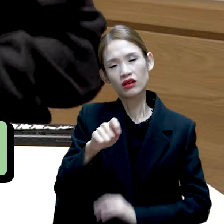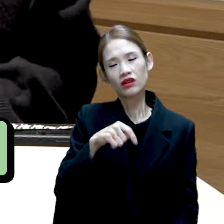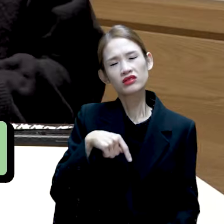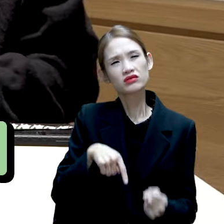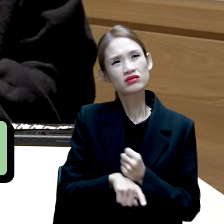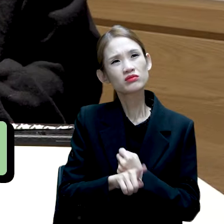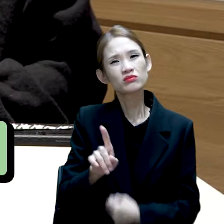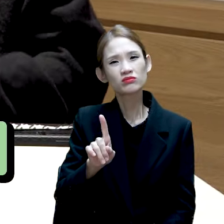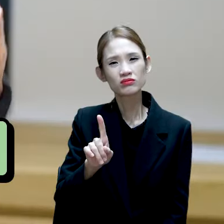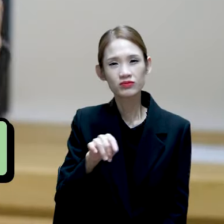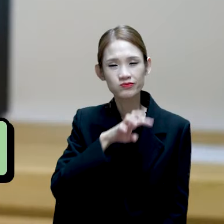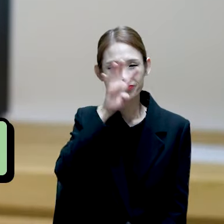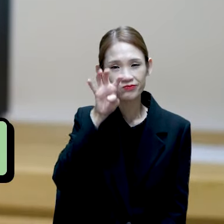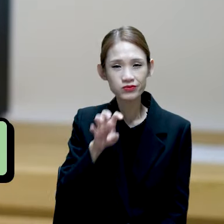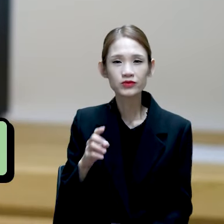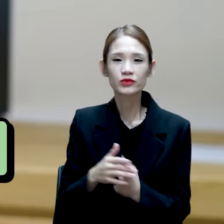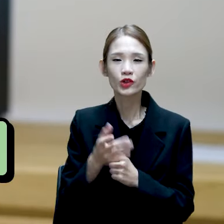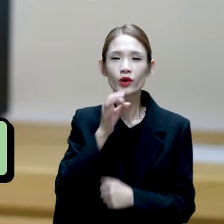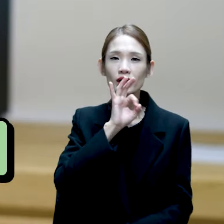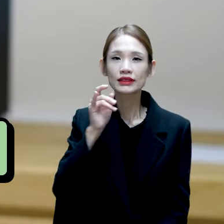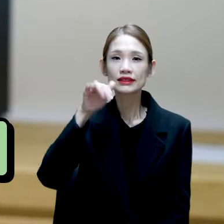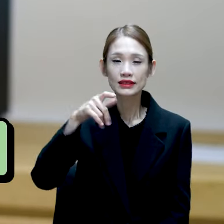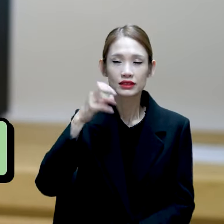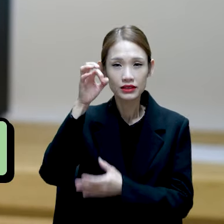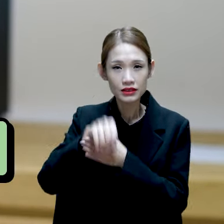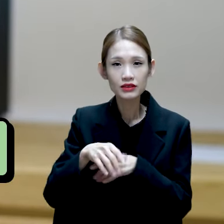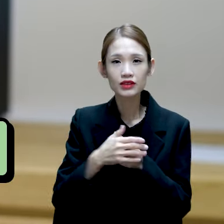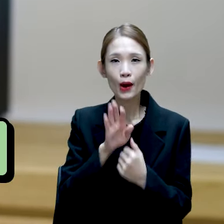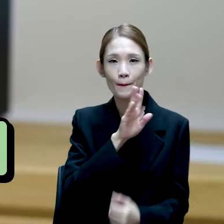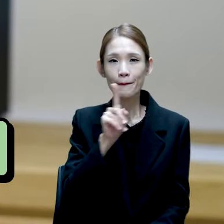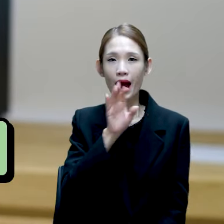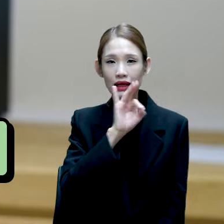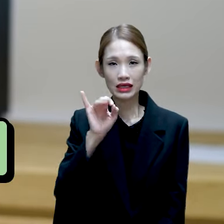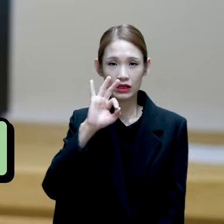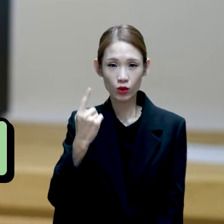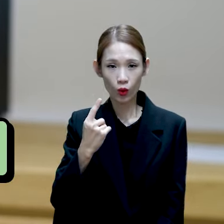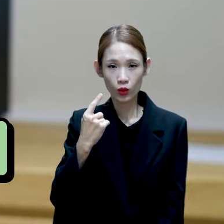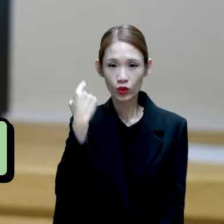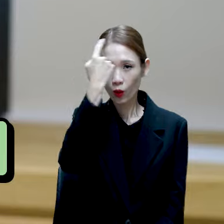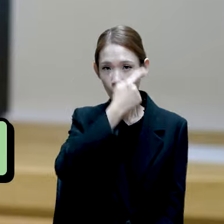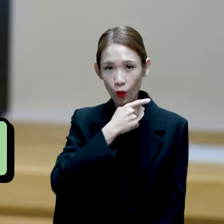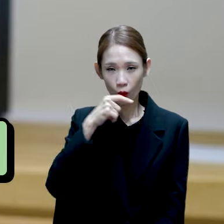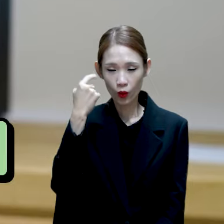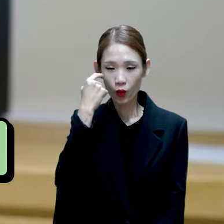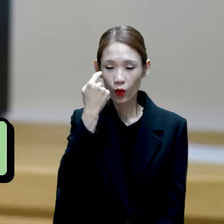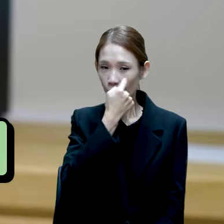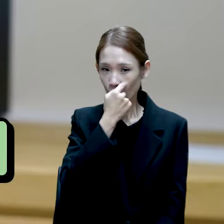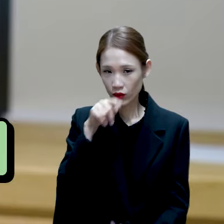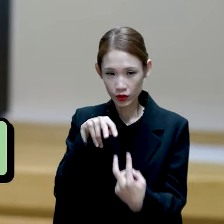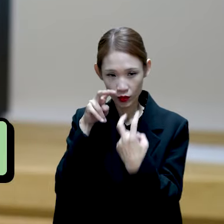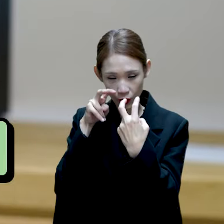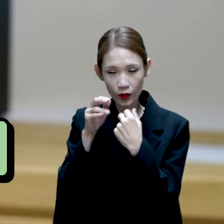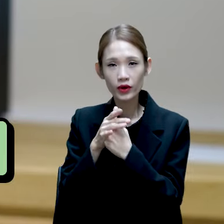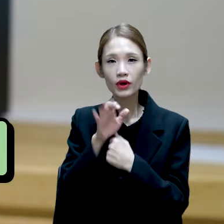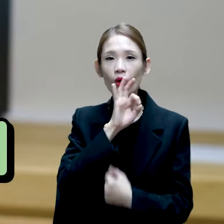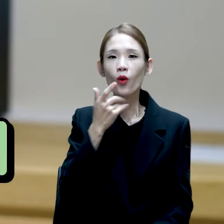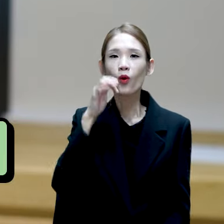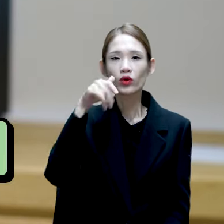이런 생각이 들고 인증 절차 같은 게 되게 바이오 인증 이런 게 많아지다 보니까 뭐 홍채 인증 같은 게 있잖아요. 근데 제